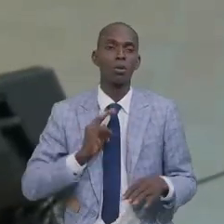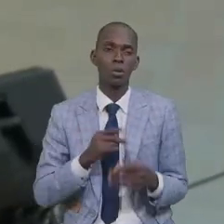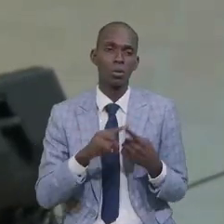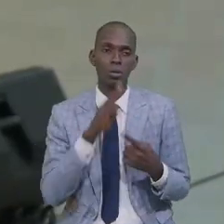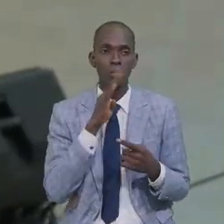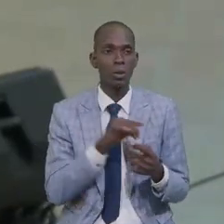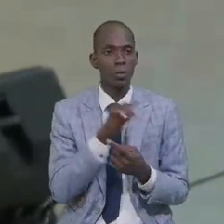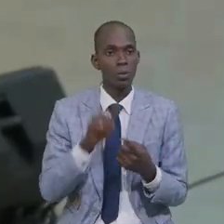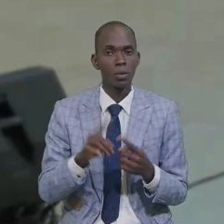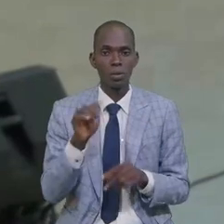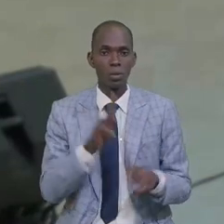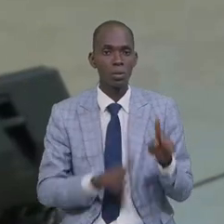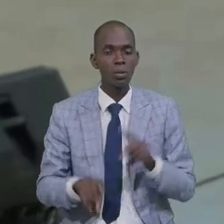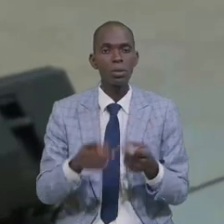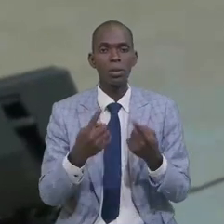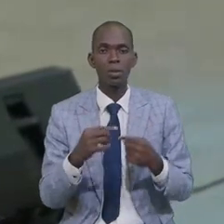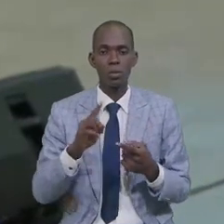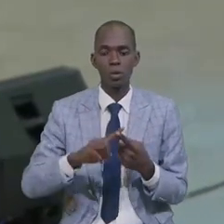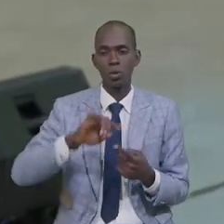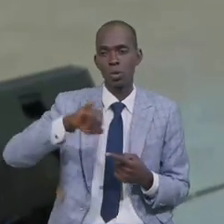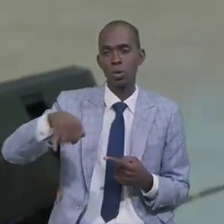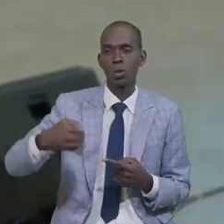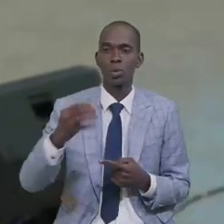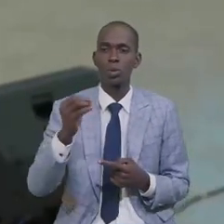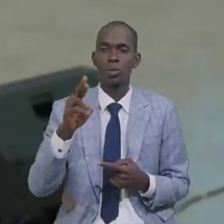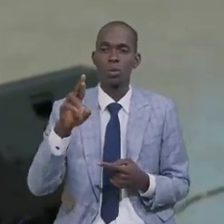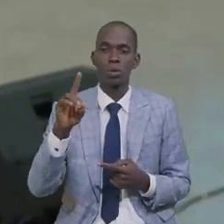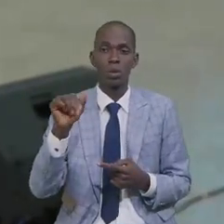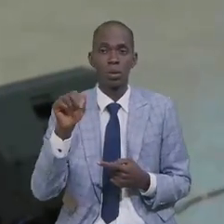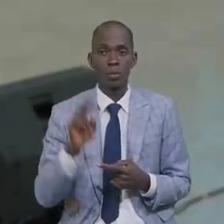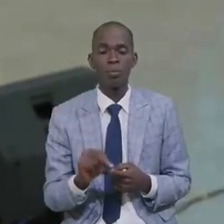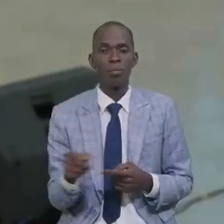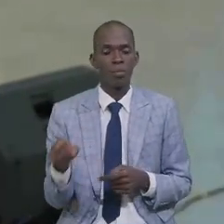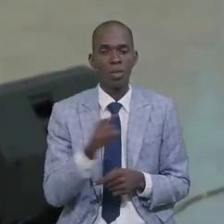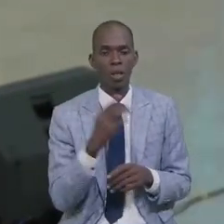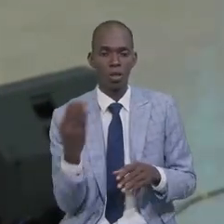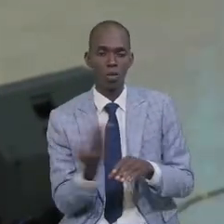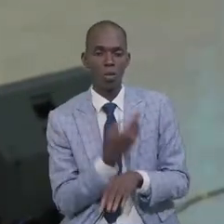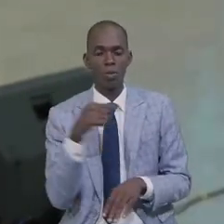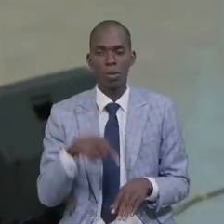Dieu veut que nous soyons. Quand ils arrivèrent au Jourdain, ils coupèrent du bois.